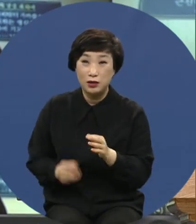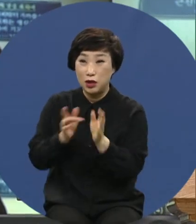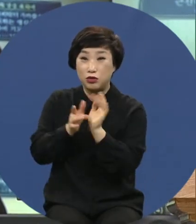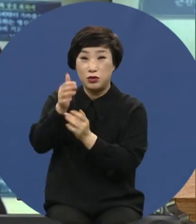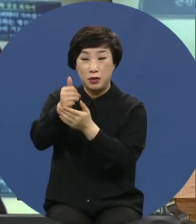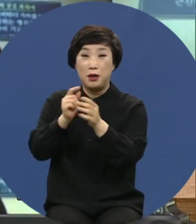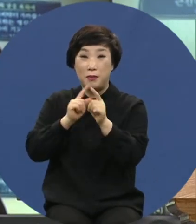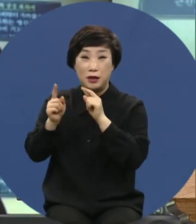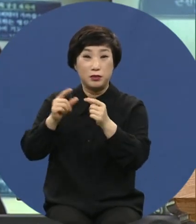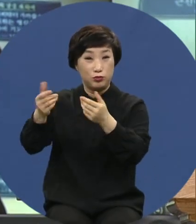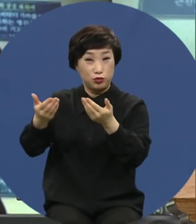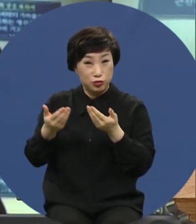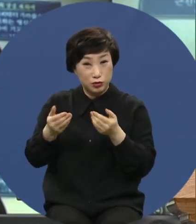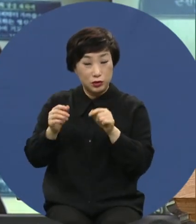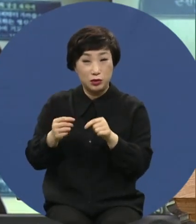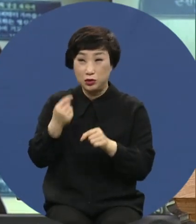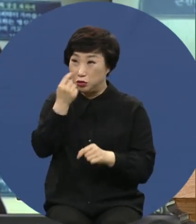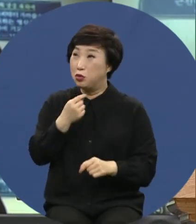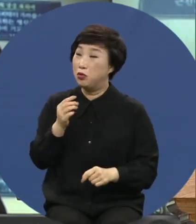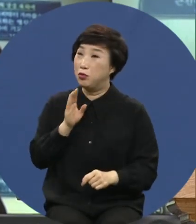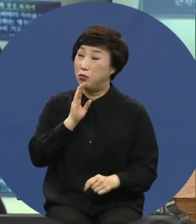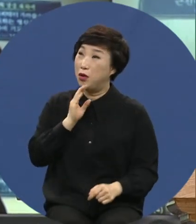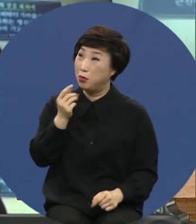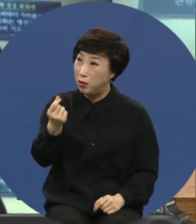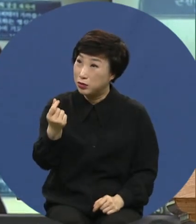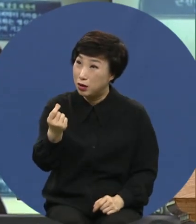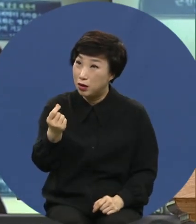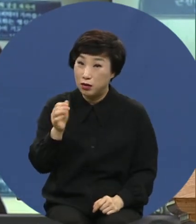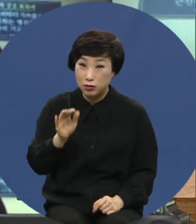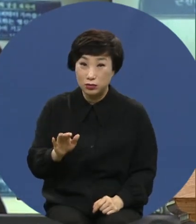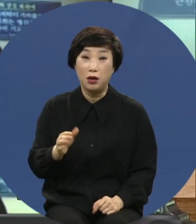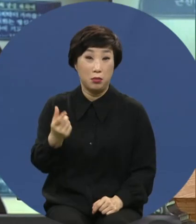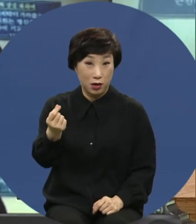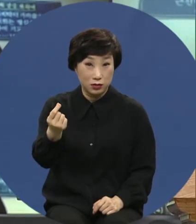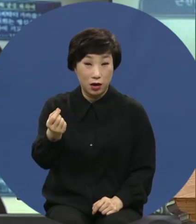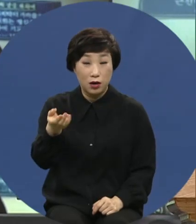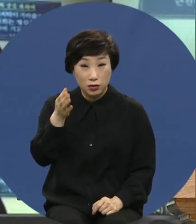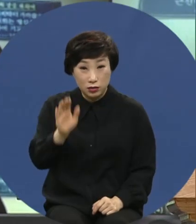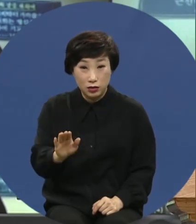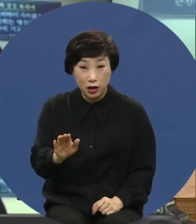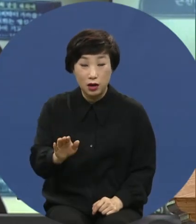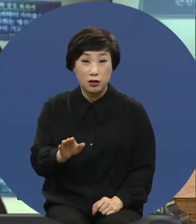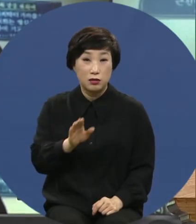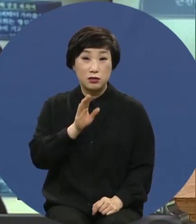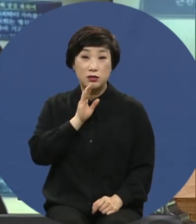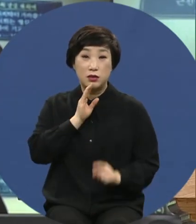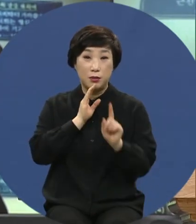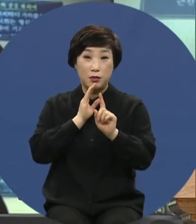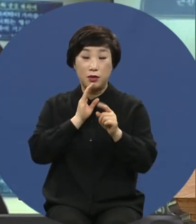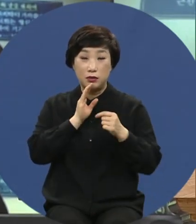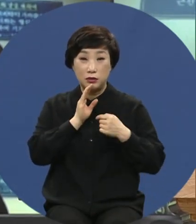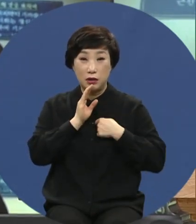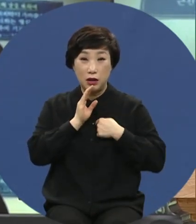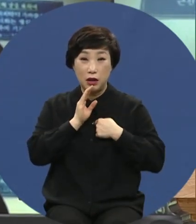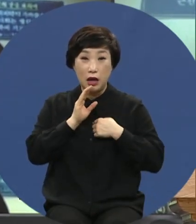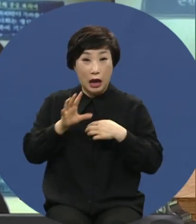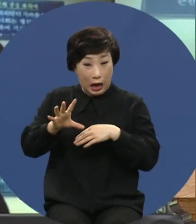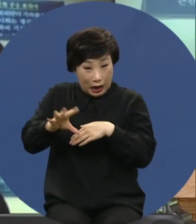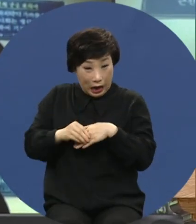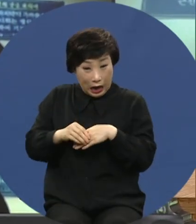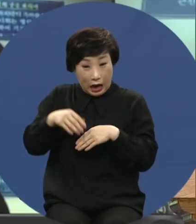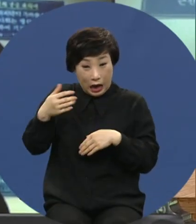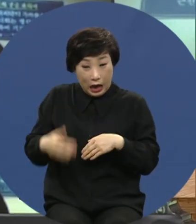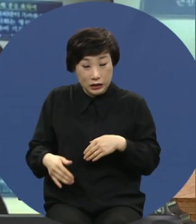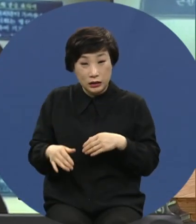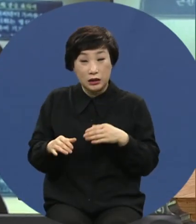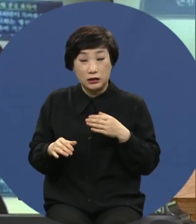예수님이 말씀하신 이치적으로 논리적으로 맞아. 근데 실상은 내 것이